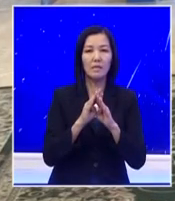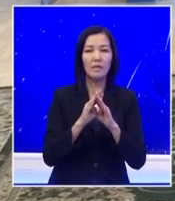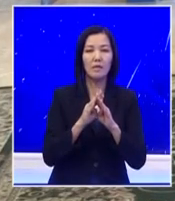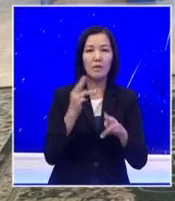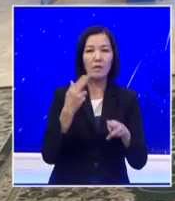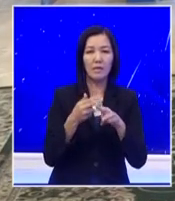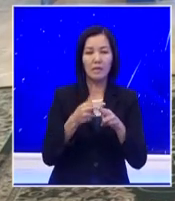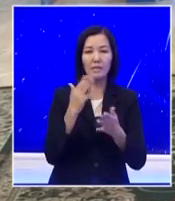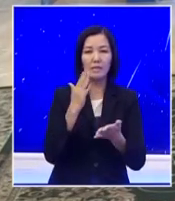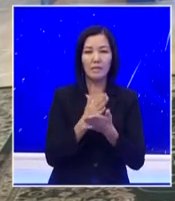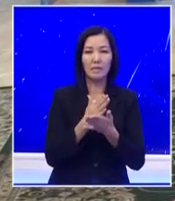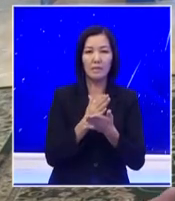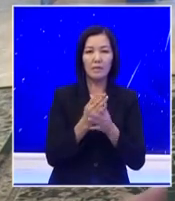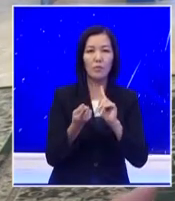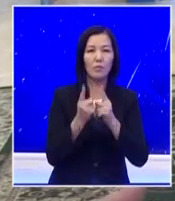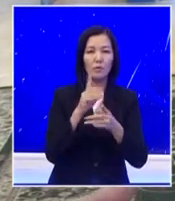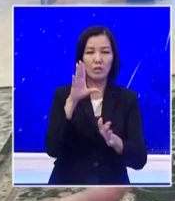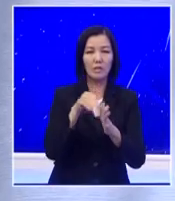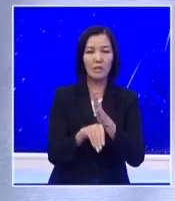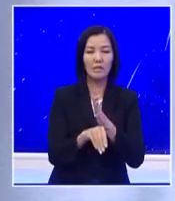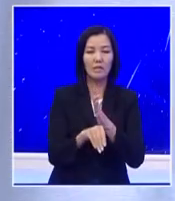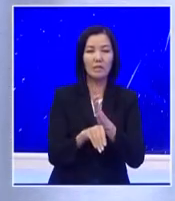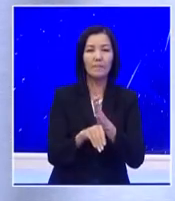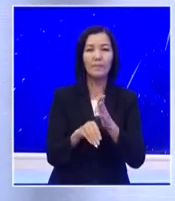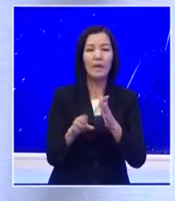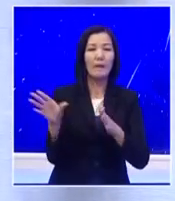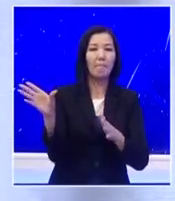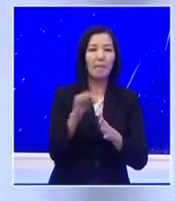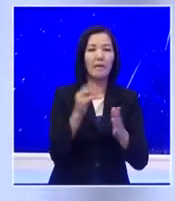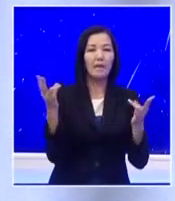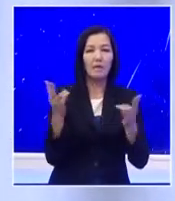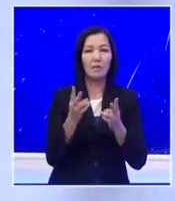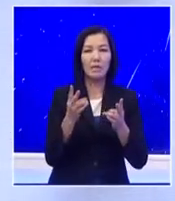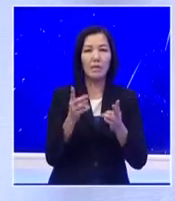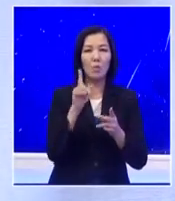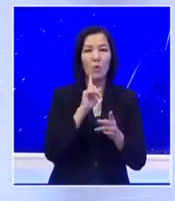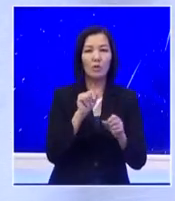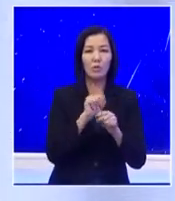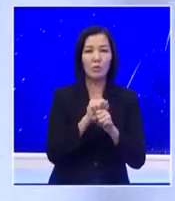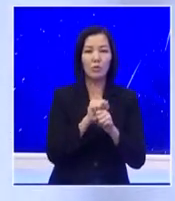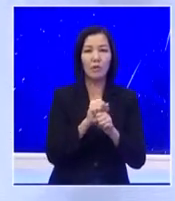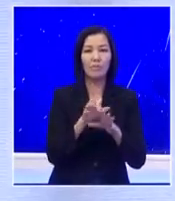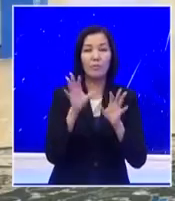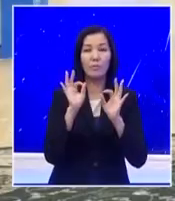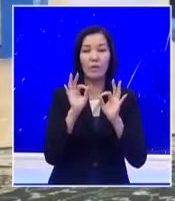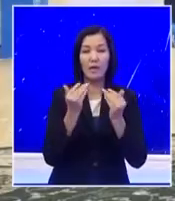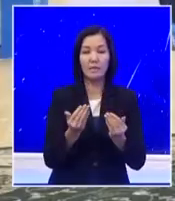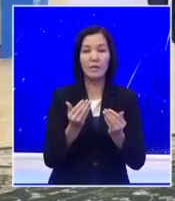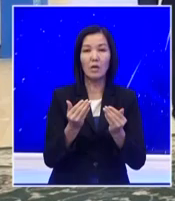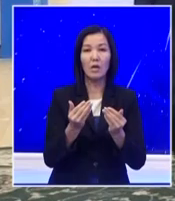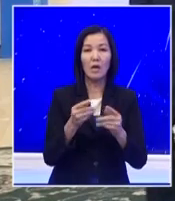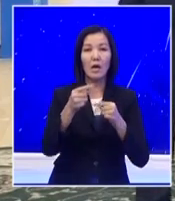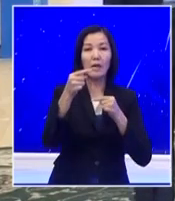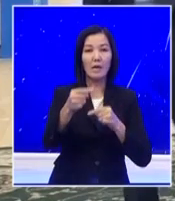жаңағы өзгерістерін ендіріп атыр. Барлық қажеттіліктердің барлығы менше болса дұрыс ұйымдастырылған,